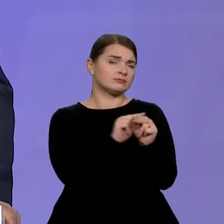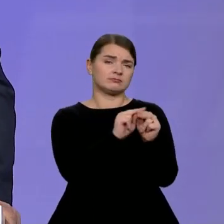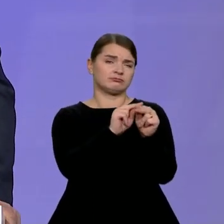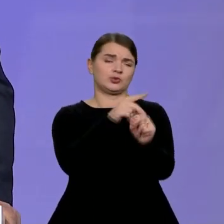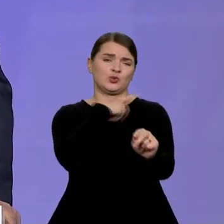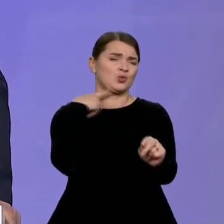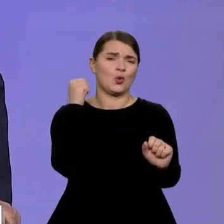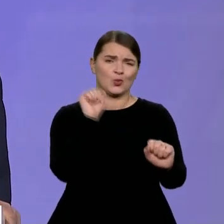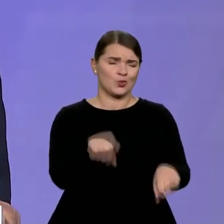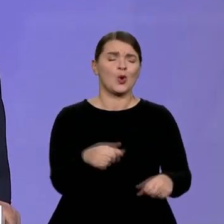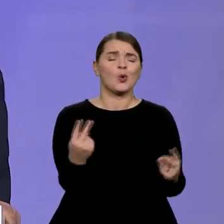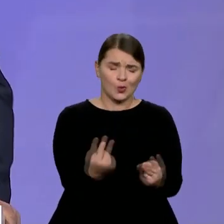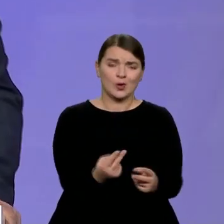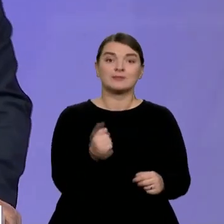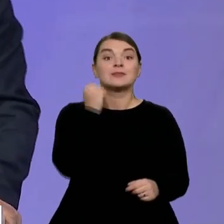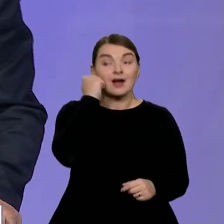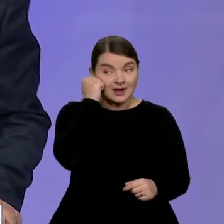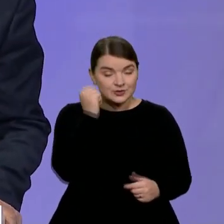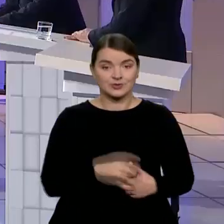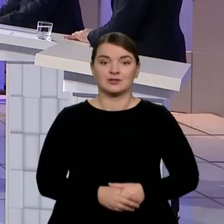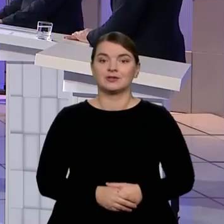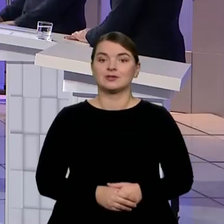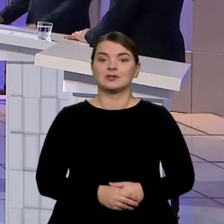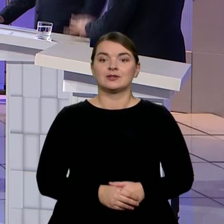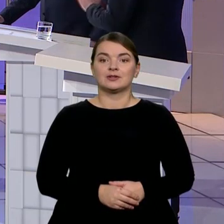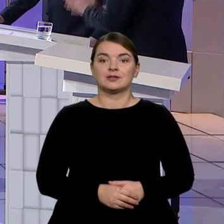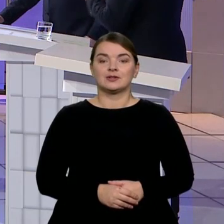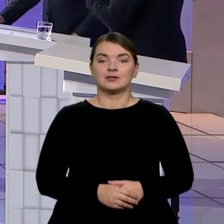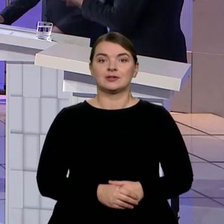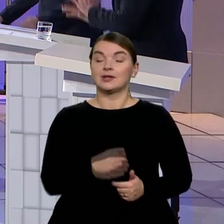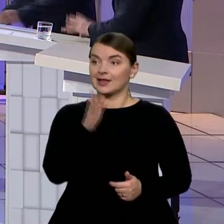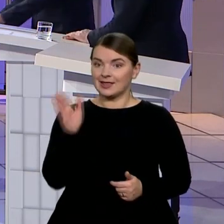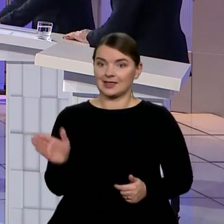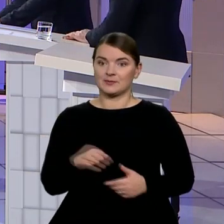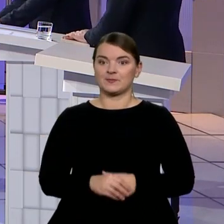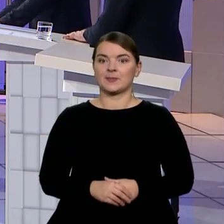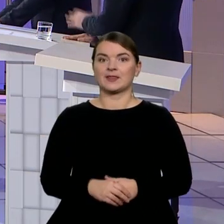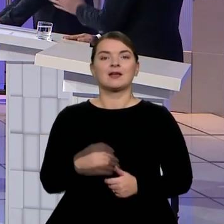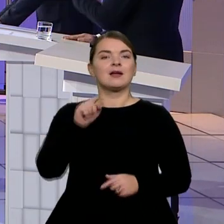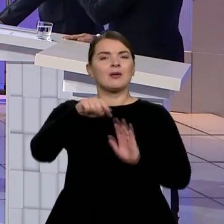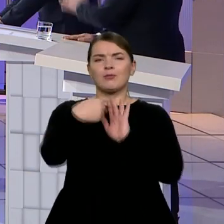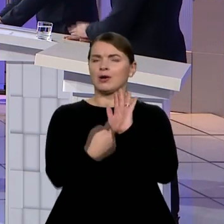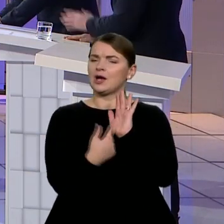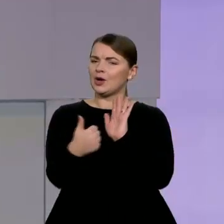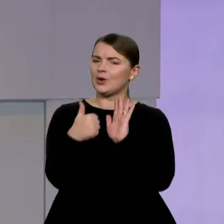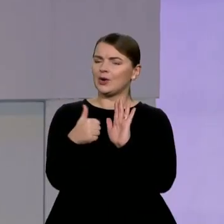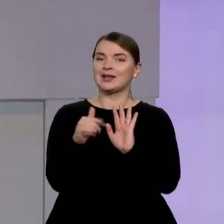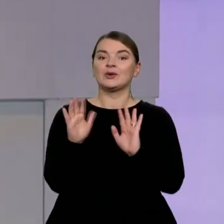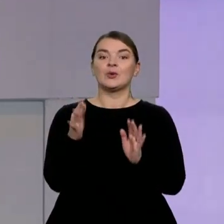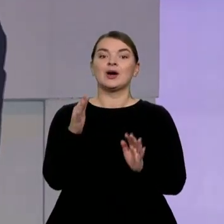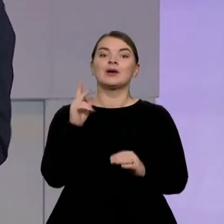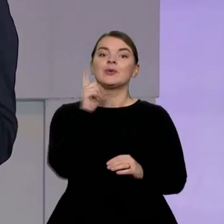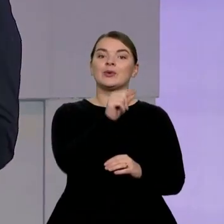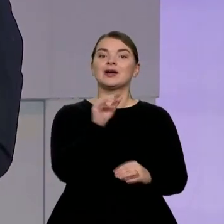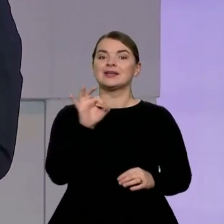ir daug ką reikėtų padaryti. Gerai, ačiū, ir manau, kad bus padaryta Visoskin. Viskas. Labai ačiū šitą klausimą, nes tie, kurie važiuoja į Svencelę ar į